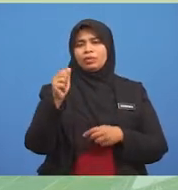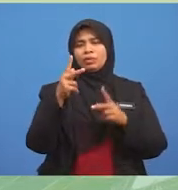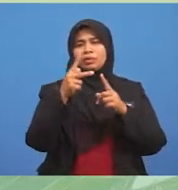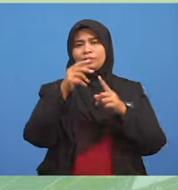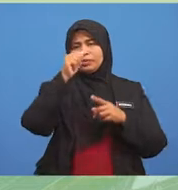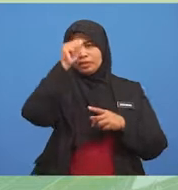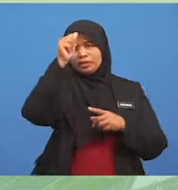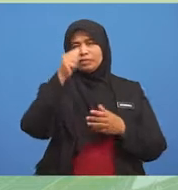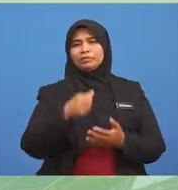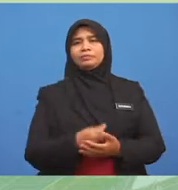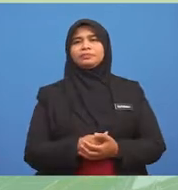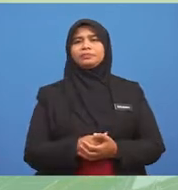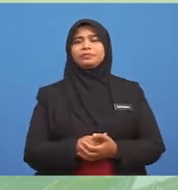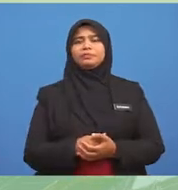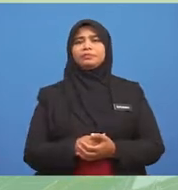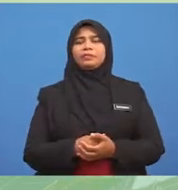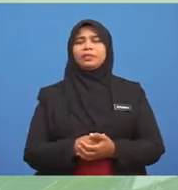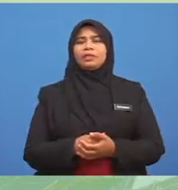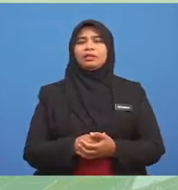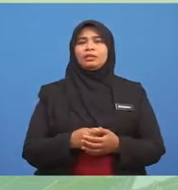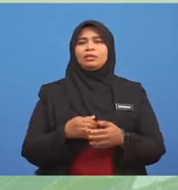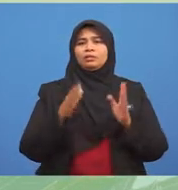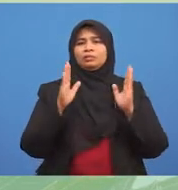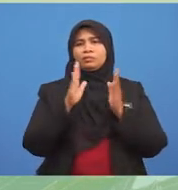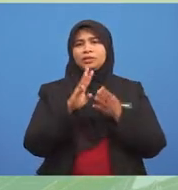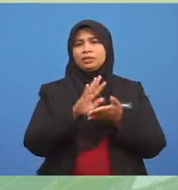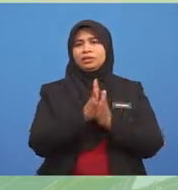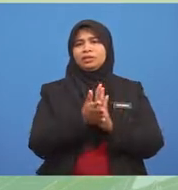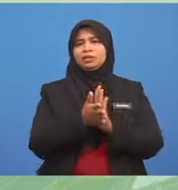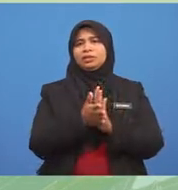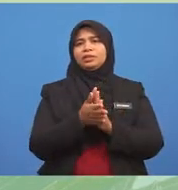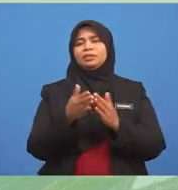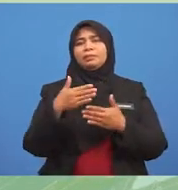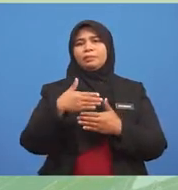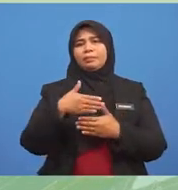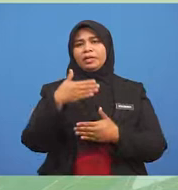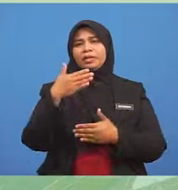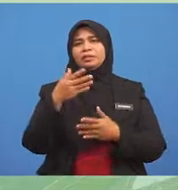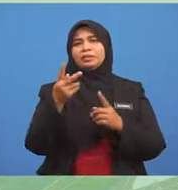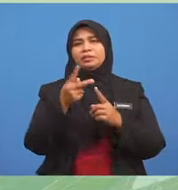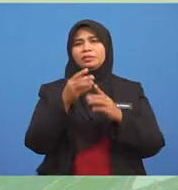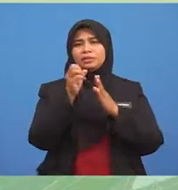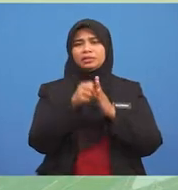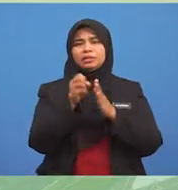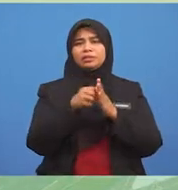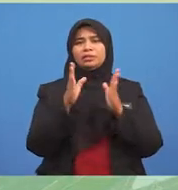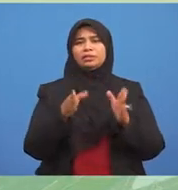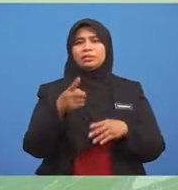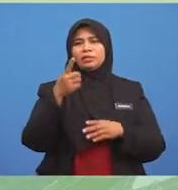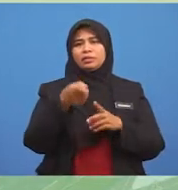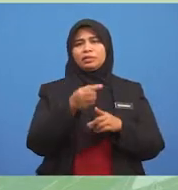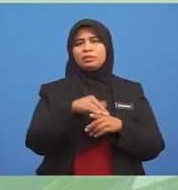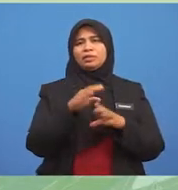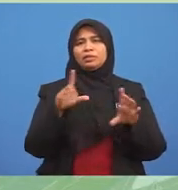Tambahan pula, solat yang sempurna boleh menjadi benteng kepada seseorang daripada melakukan perbuatan